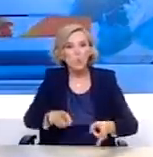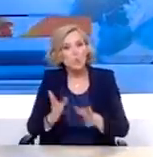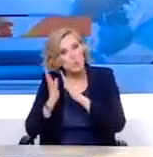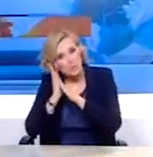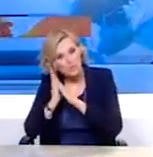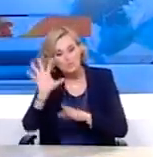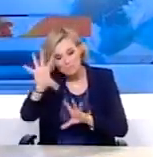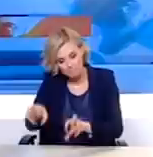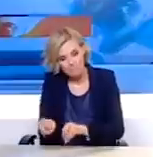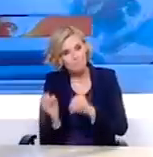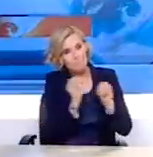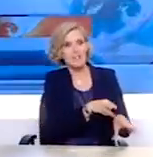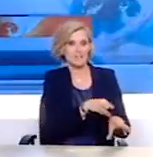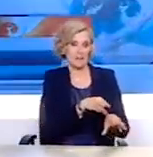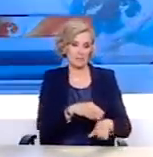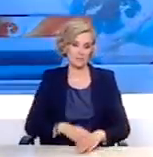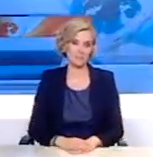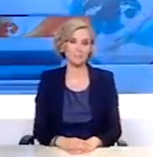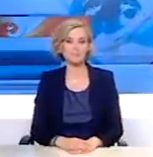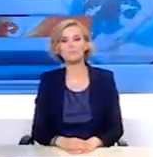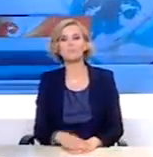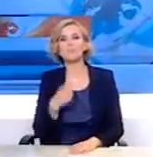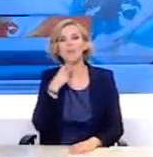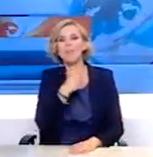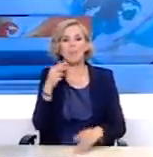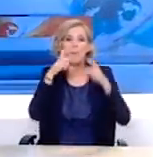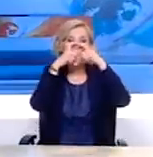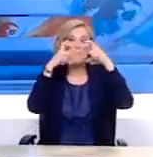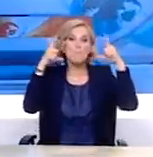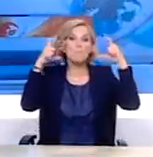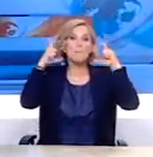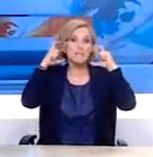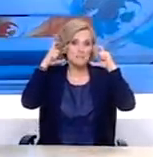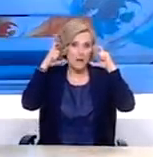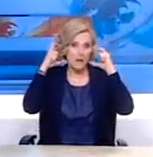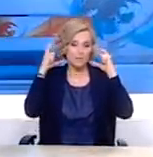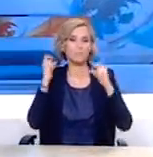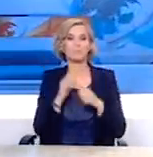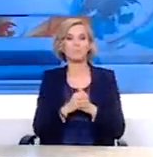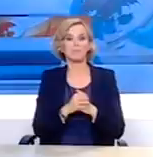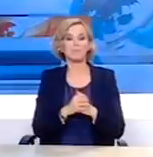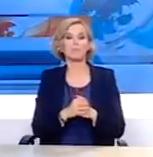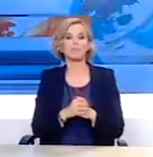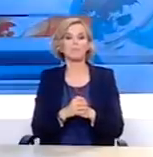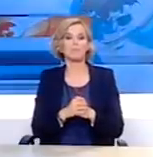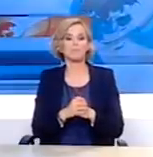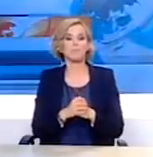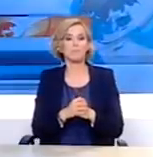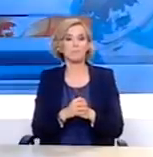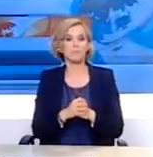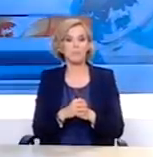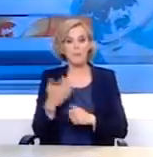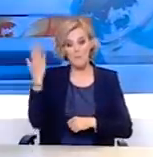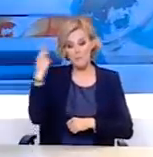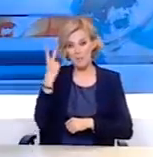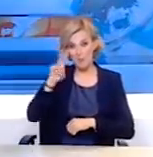Σχετικά με την ευρεία χρήση μάσκας από το γενικό κοινό, στην κοινότητα δηλαδή, τοποθετήθηκε πριν 2 μέρες